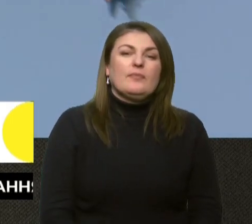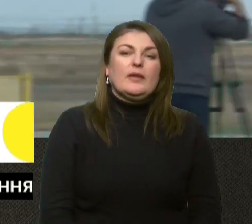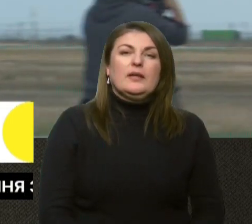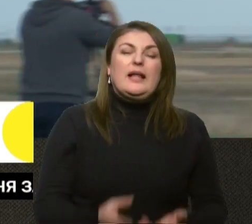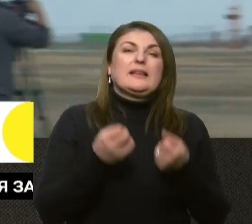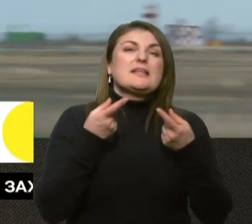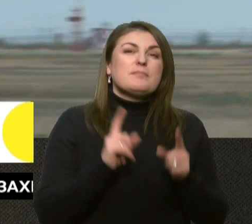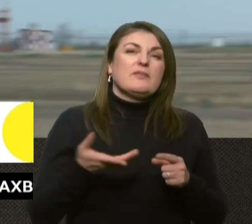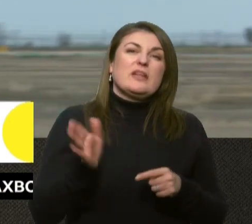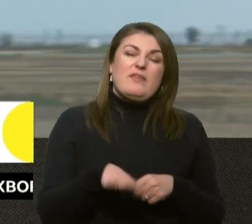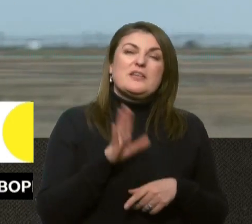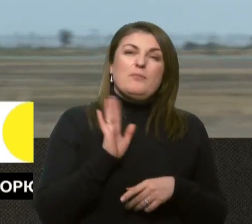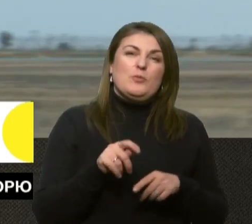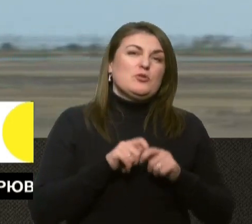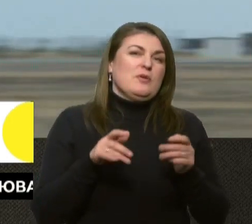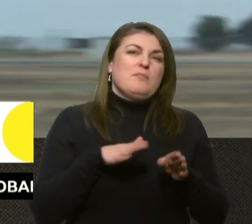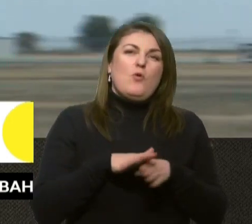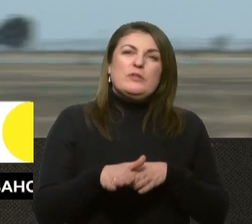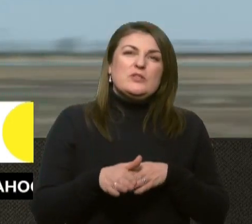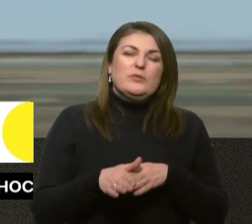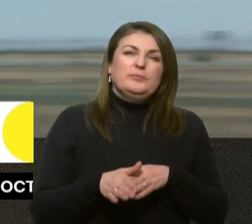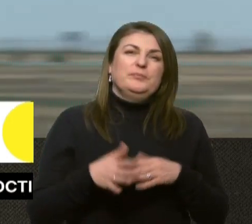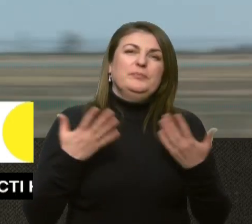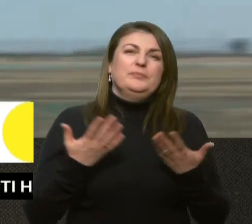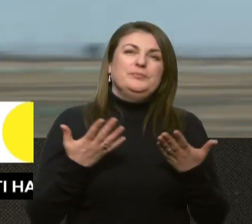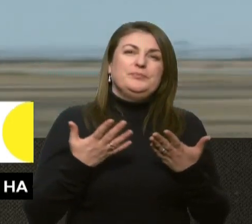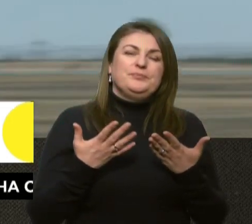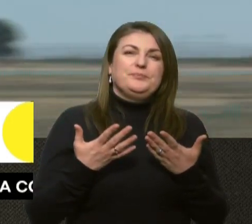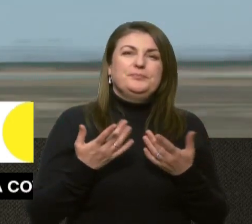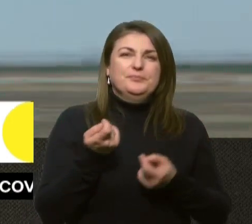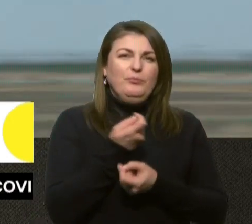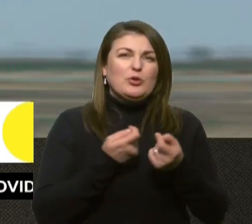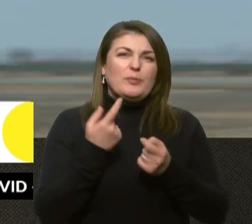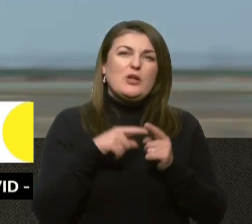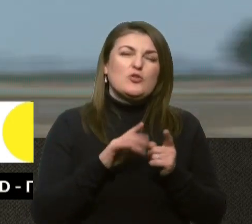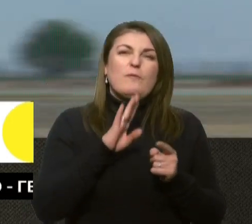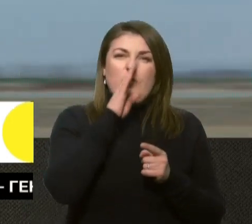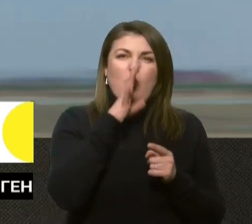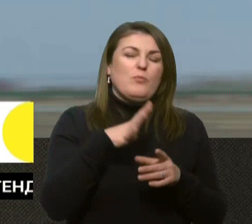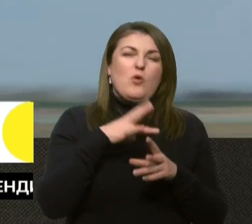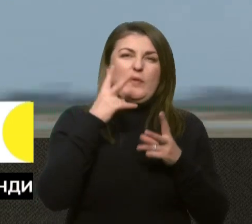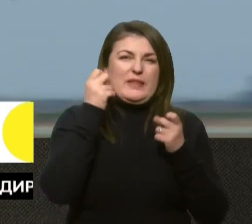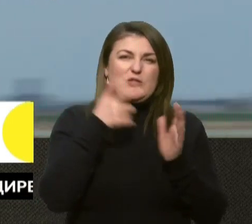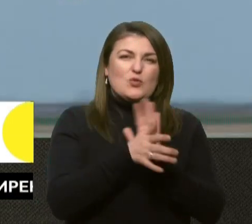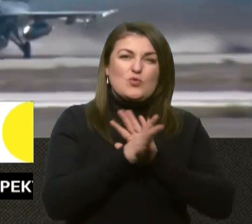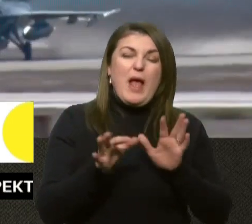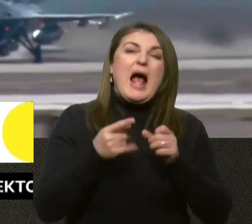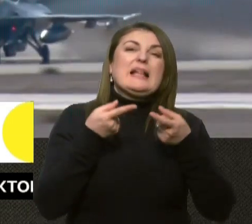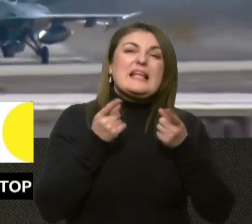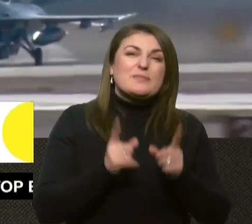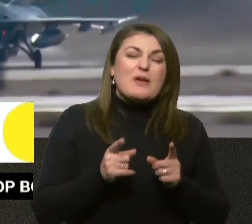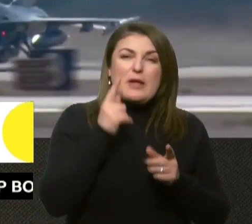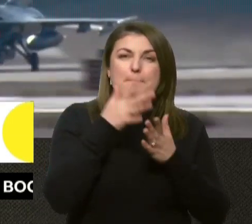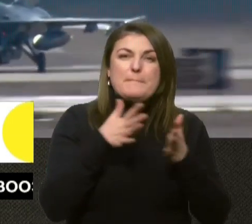Ну, насправді, давайте не будемо розкривати повністю там якісь подробиці для того, щоб ворогу не було зрозуміло. Але насправді